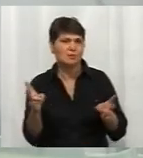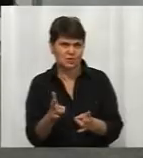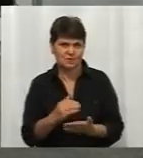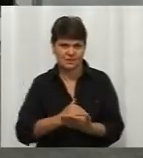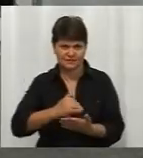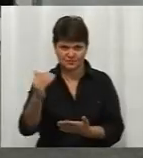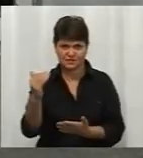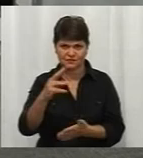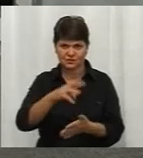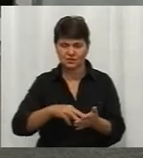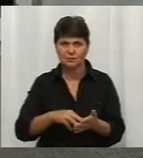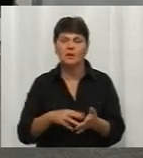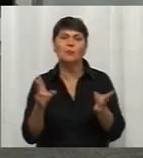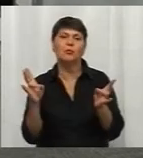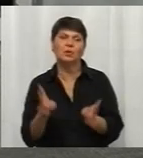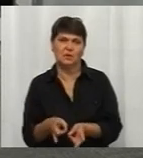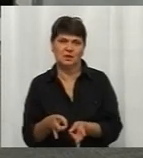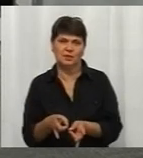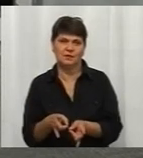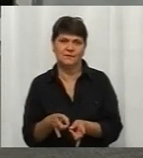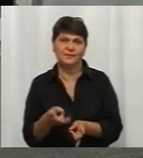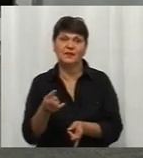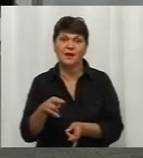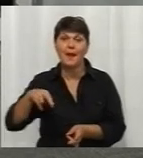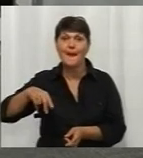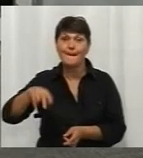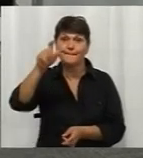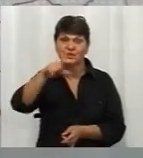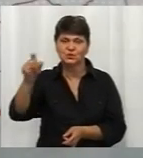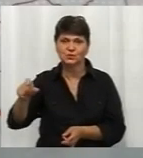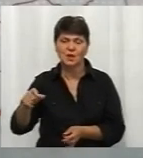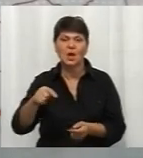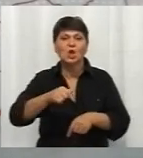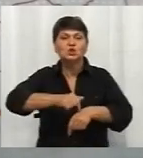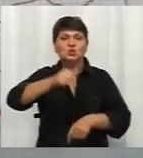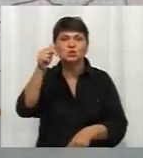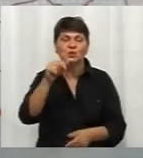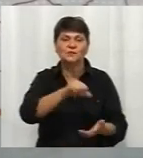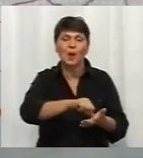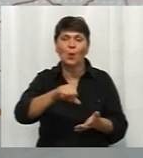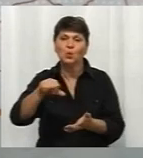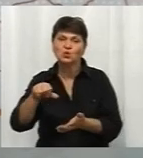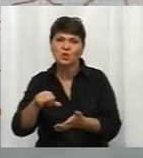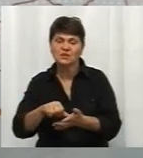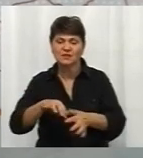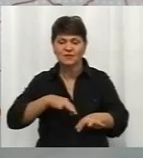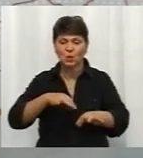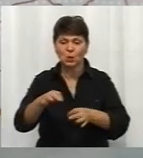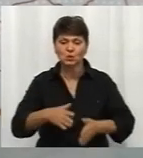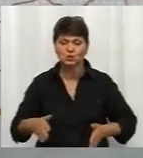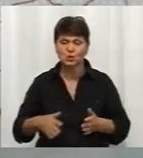для пішоходів? Потрібно. Стосовно інших учасників дорожнього руху, чи несуть вони відповідальність,